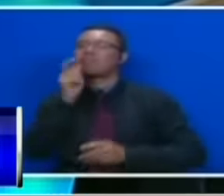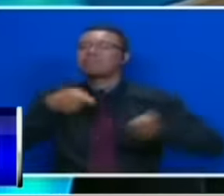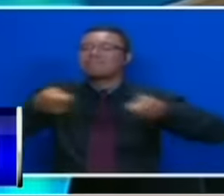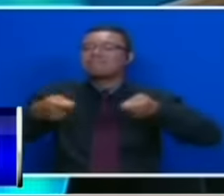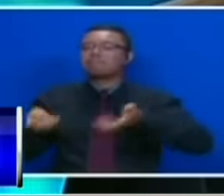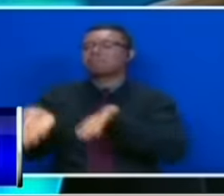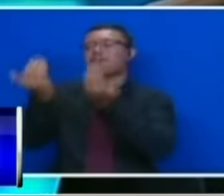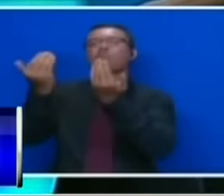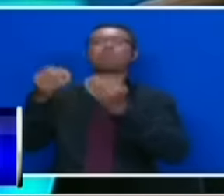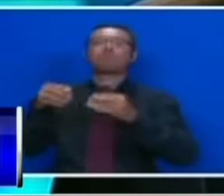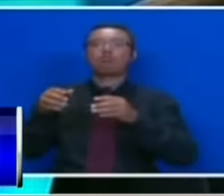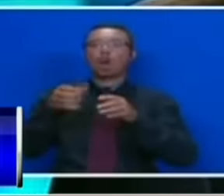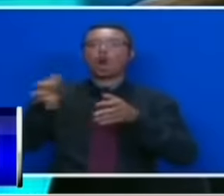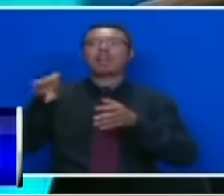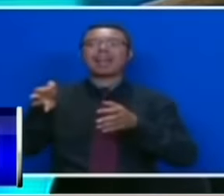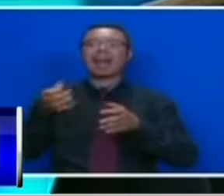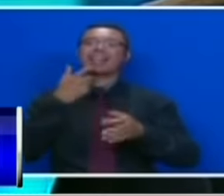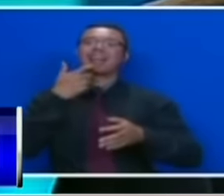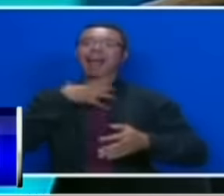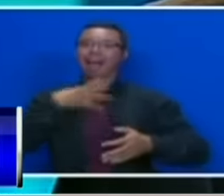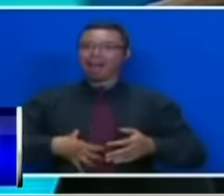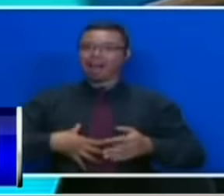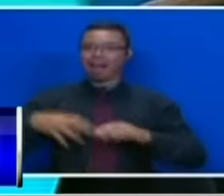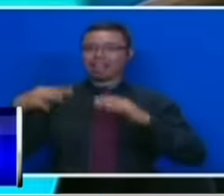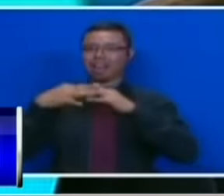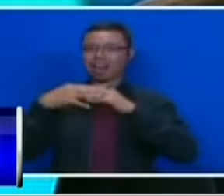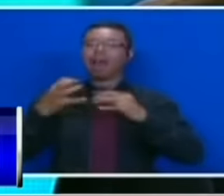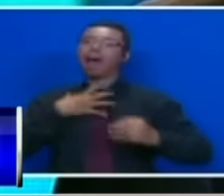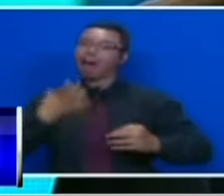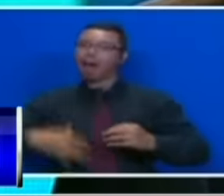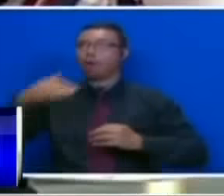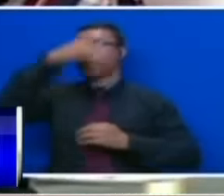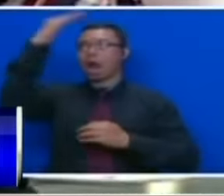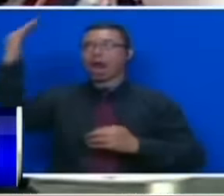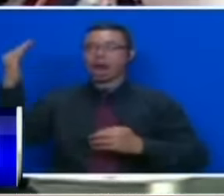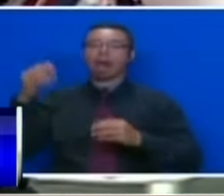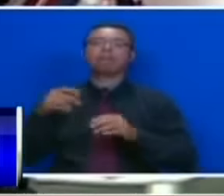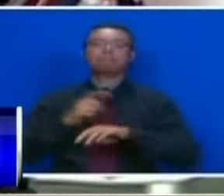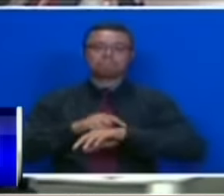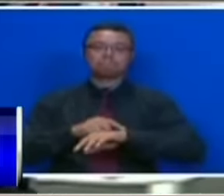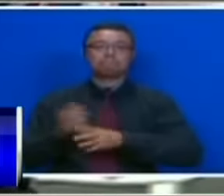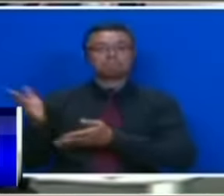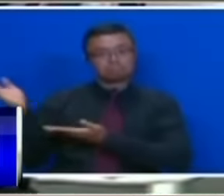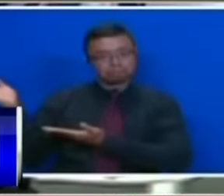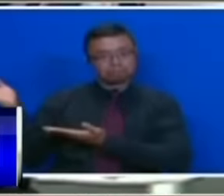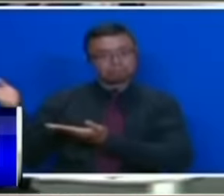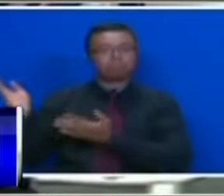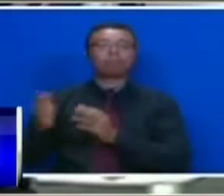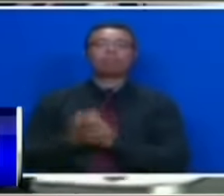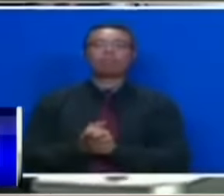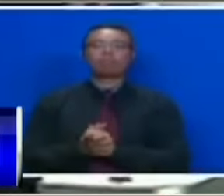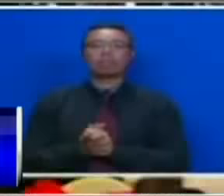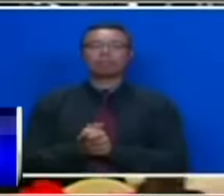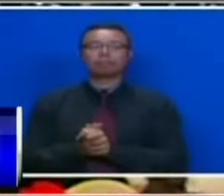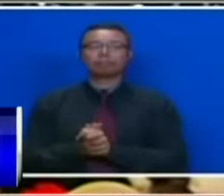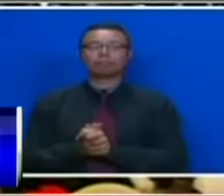pembangunan perkotaan berkaitan dengan hak atas permukaan tanah dan hak atas udara. Waktu 1 menit 30 detik dimulai